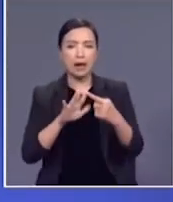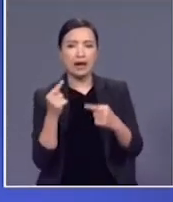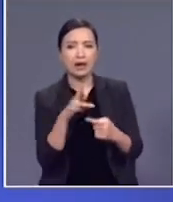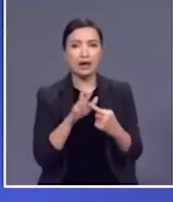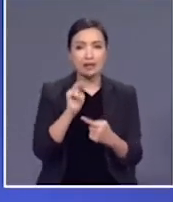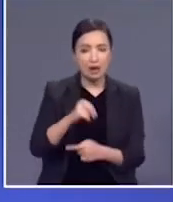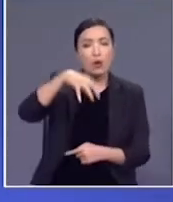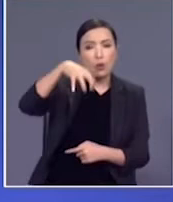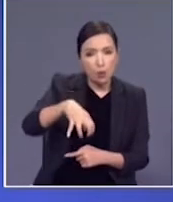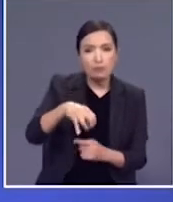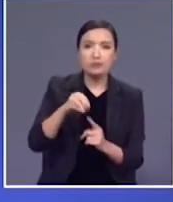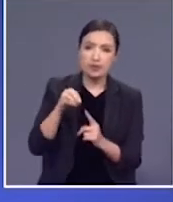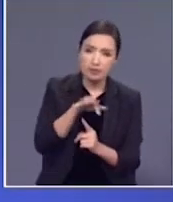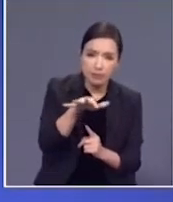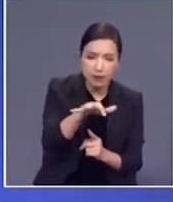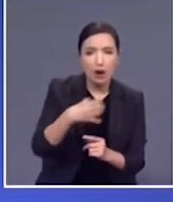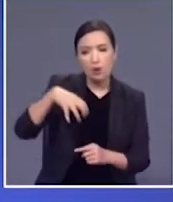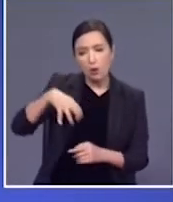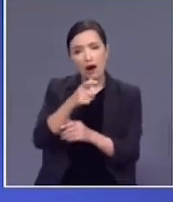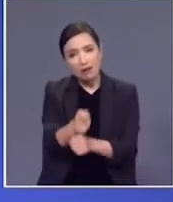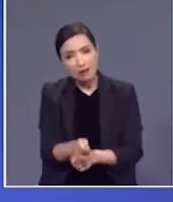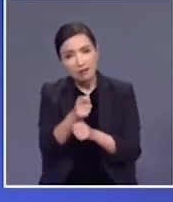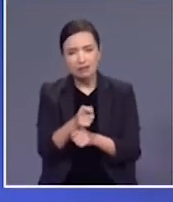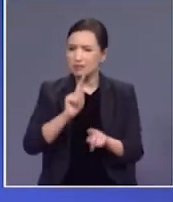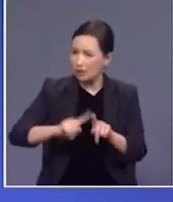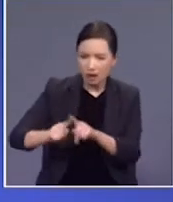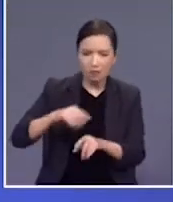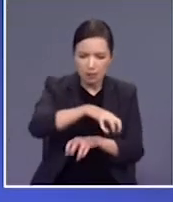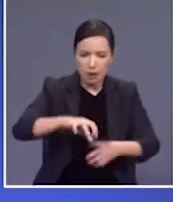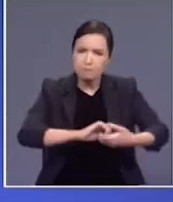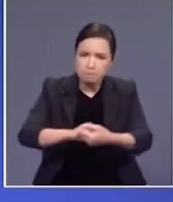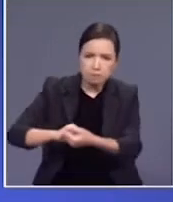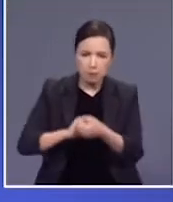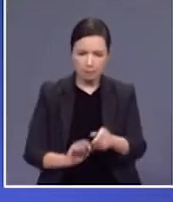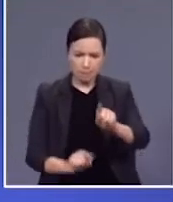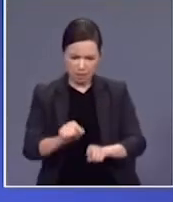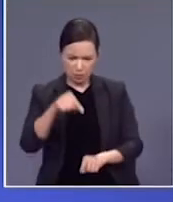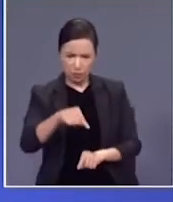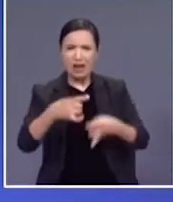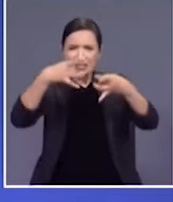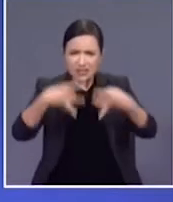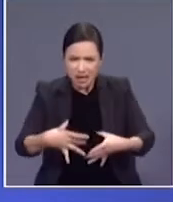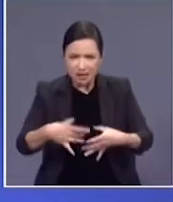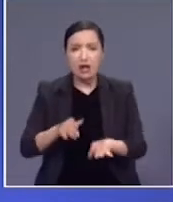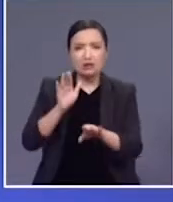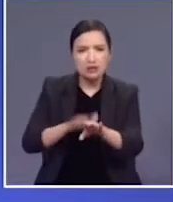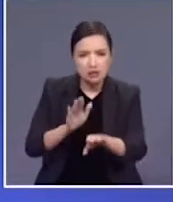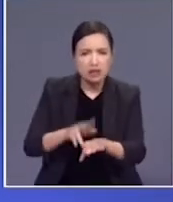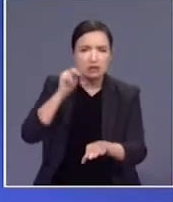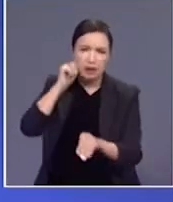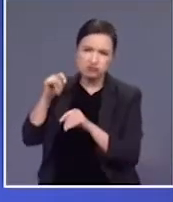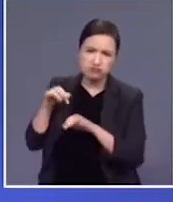ทรัพยากรน้ำและการเกษตรเป็นต้นในการดำเนินการร่วมกันประเมินจุดเสี่ยงและแจ้งเตือนภัยจากน้ำหลากดินโคลน